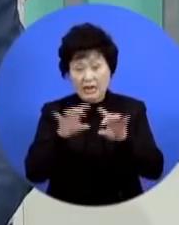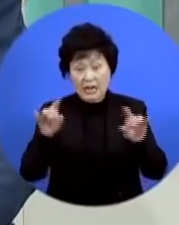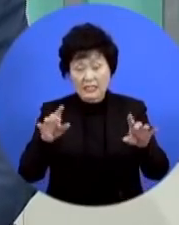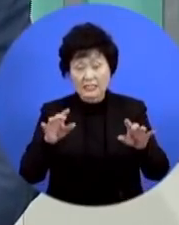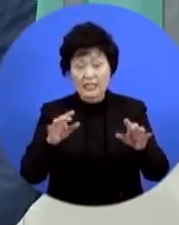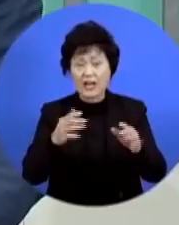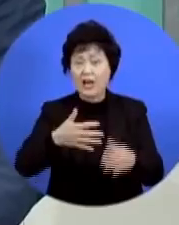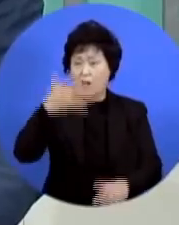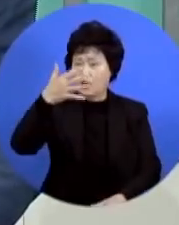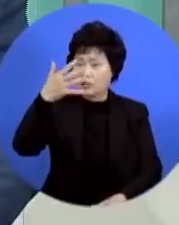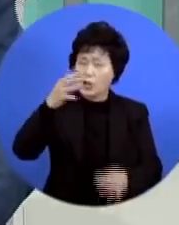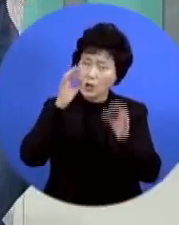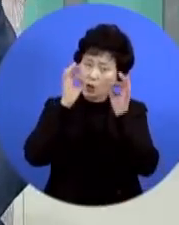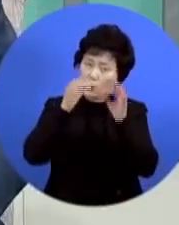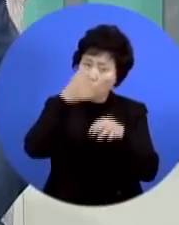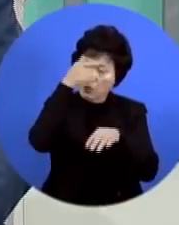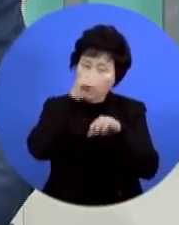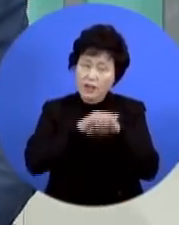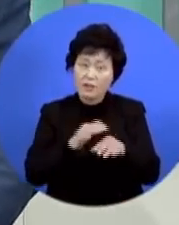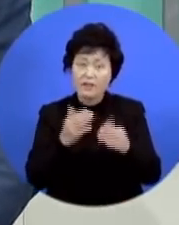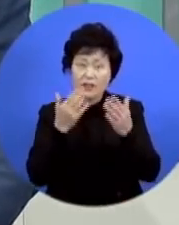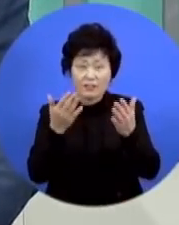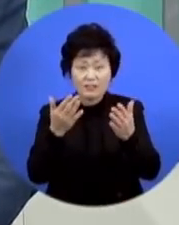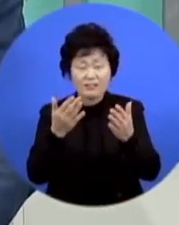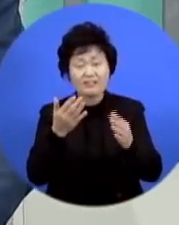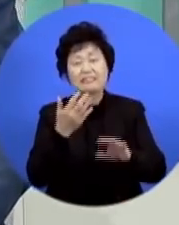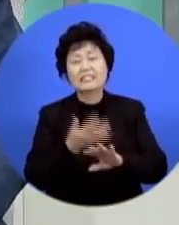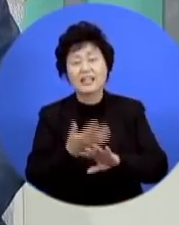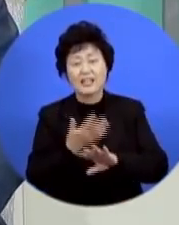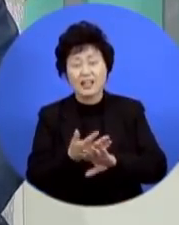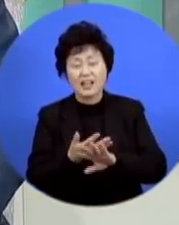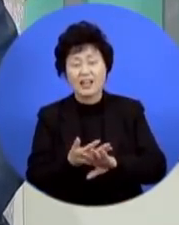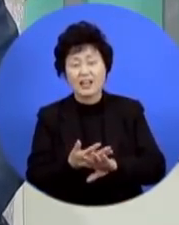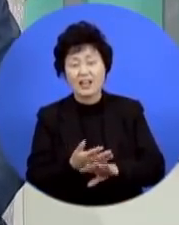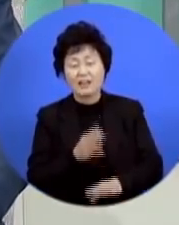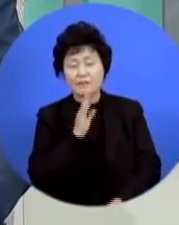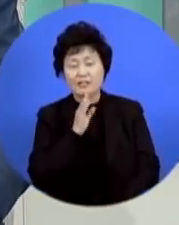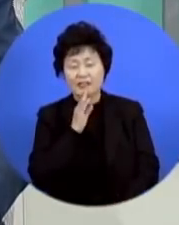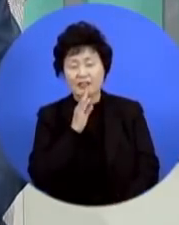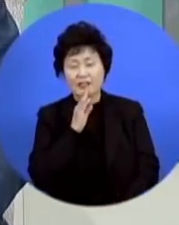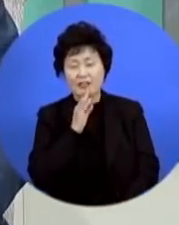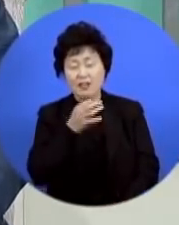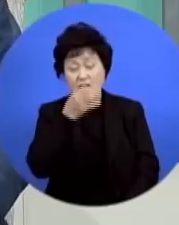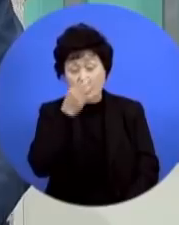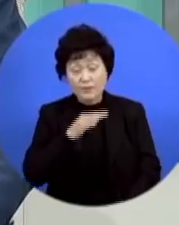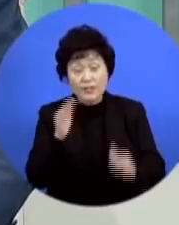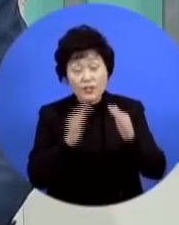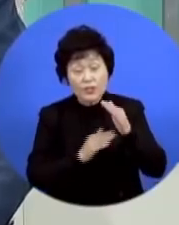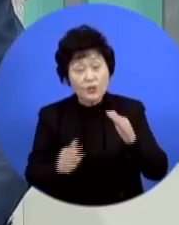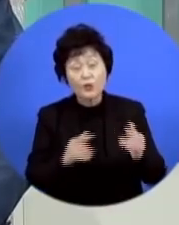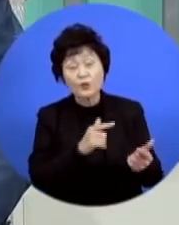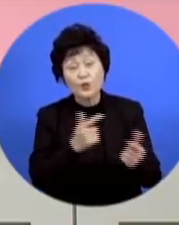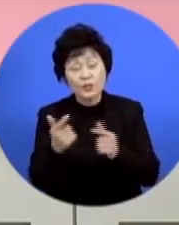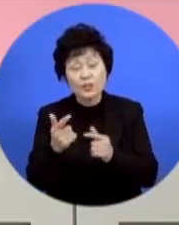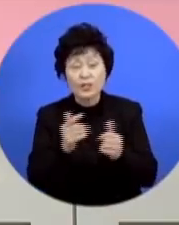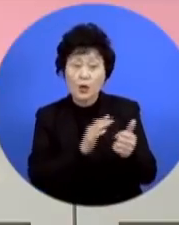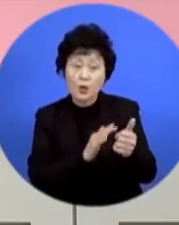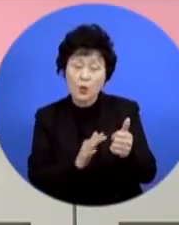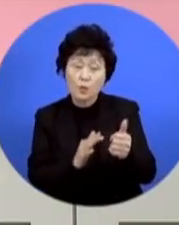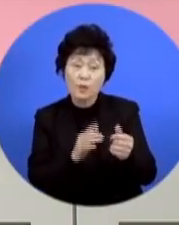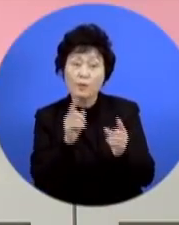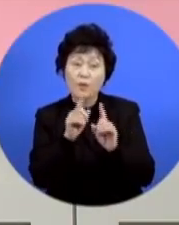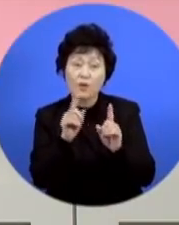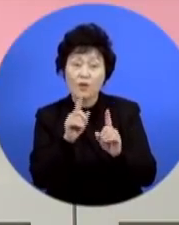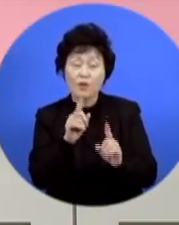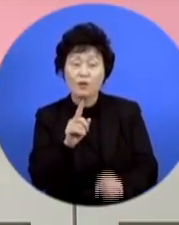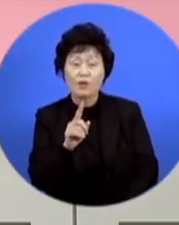다르거든요. 우리 힘들어하는 성도님들께 권면의 말씀을 좀 부탁드릴게요. 목사님 어떻게 해야 돼요? 우리 주일학. 저는 그래서 이제는